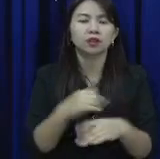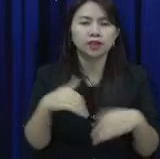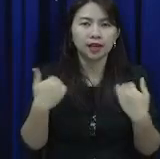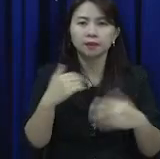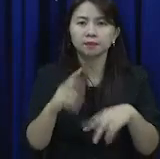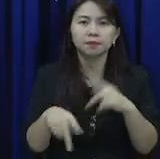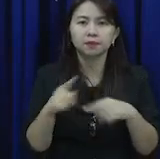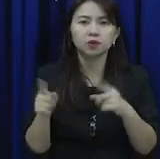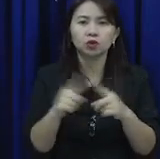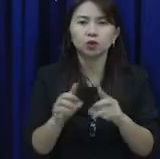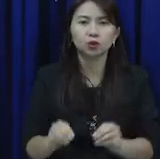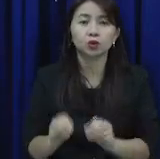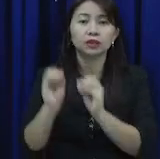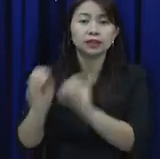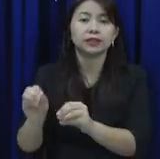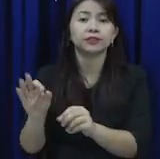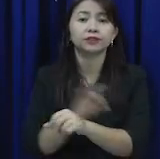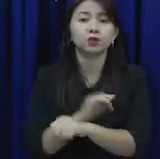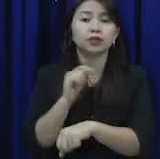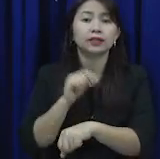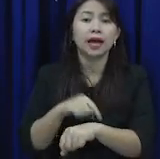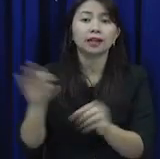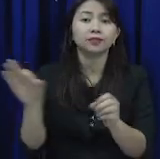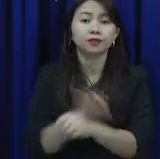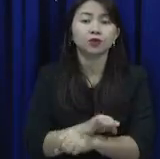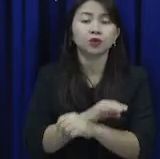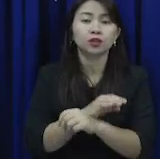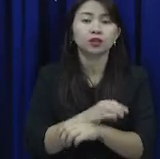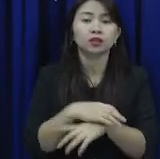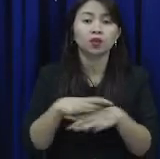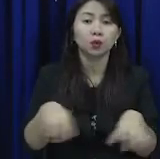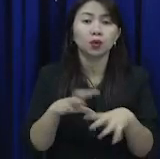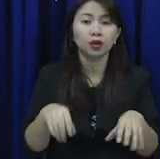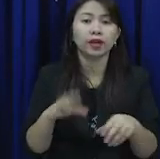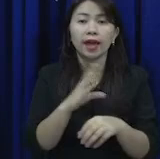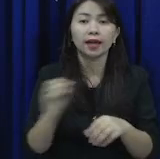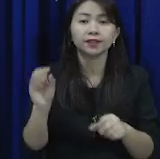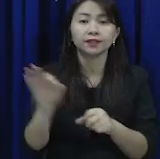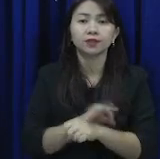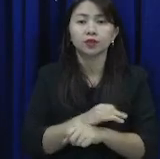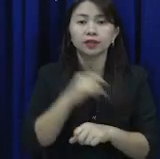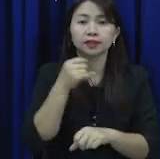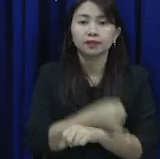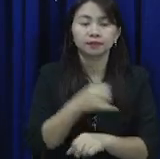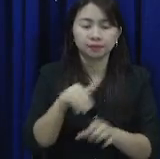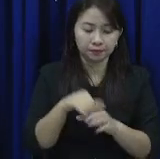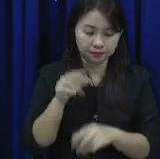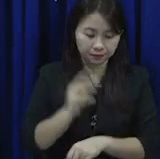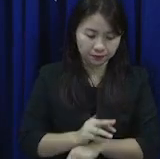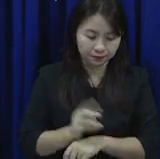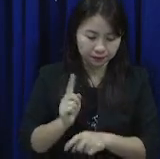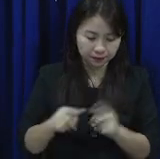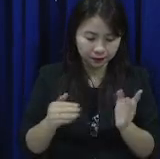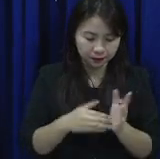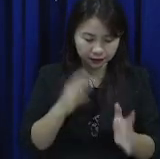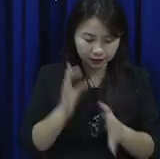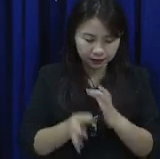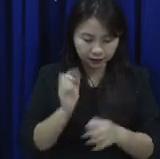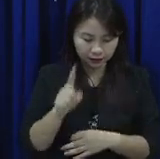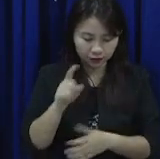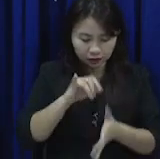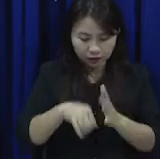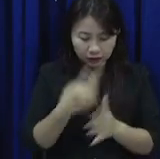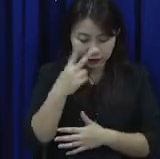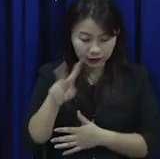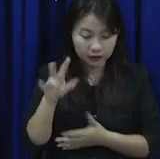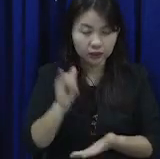full time full effort and full investment Ang hirap pero kung titingnan mo ang personalidad ng